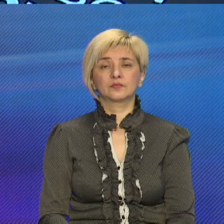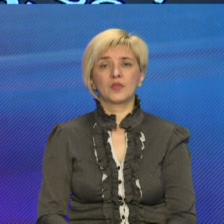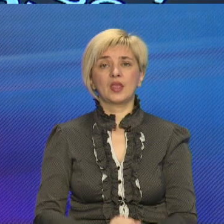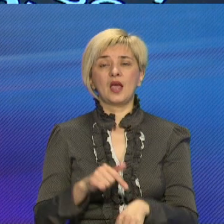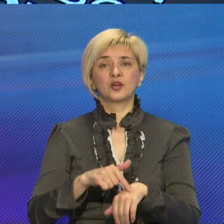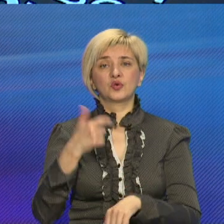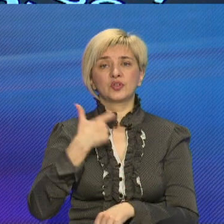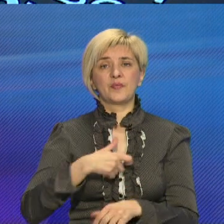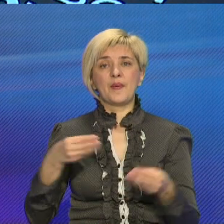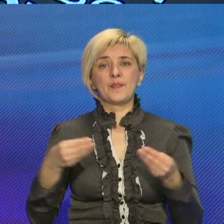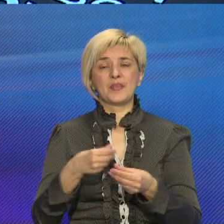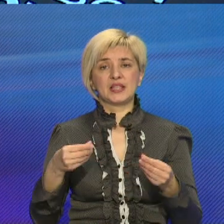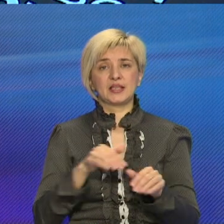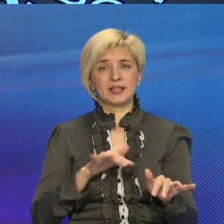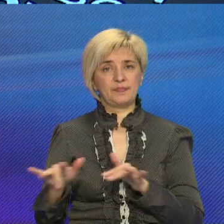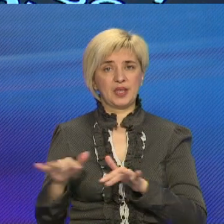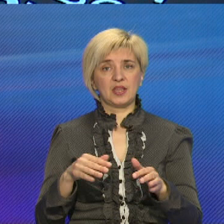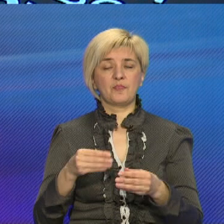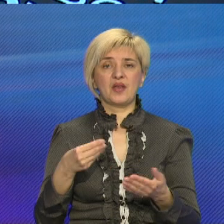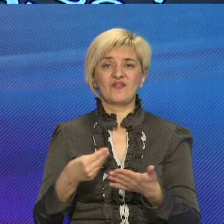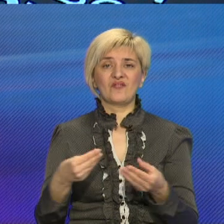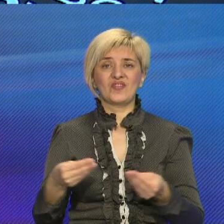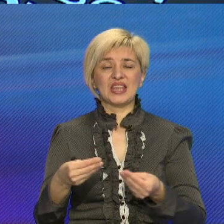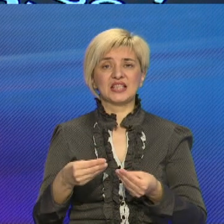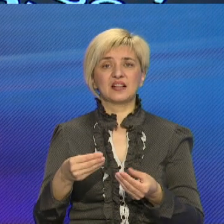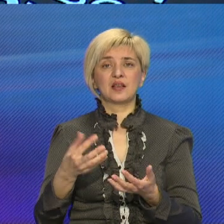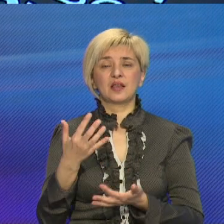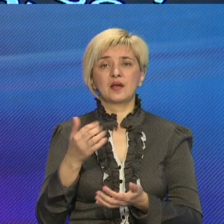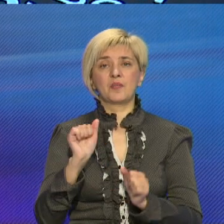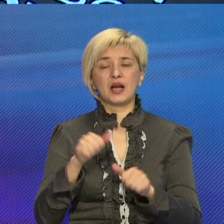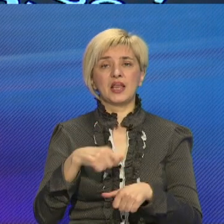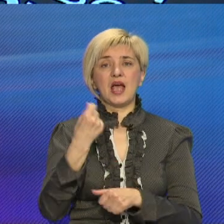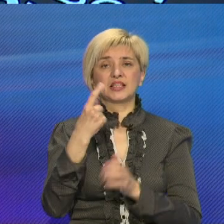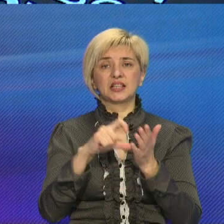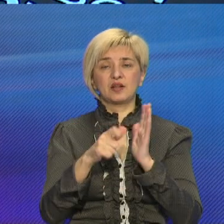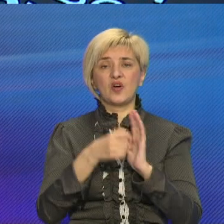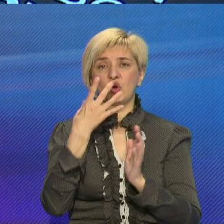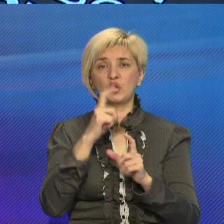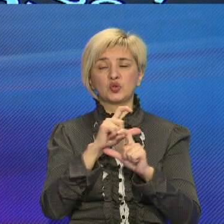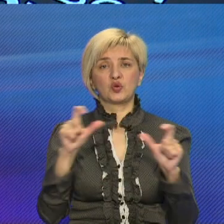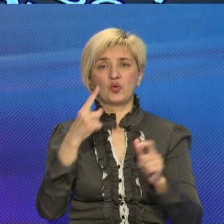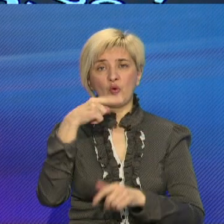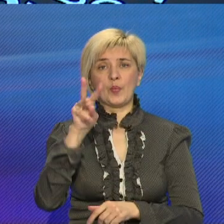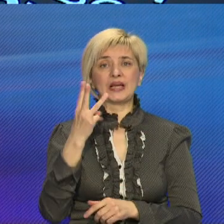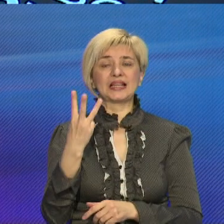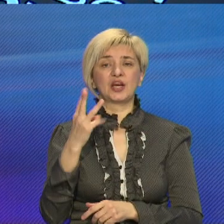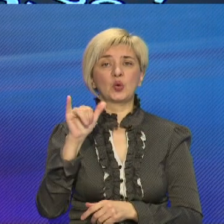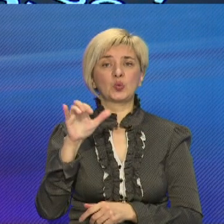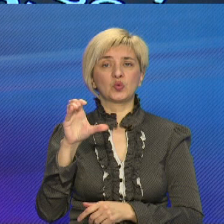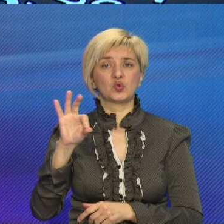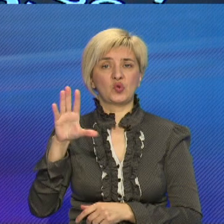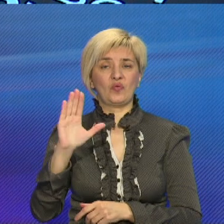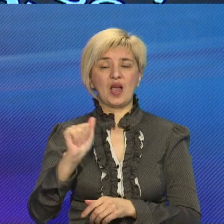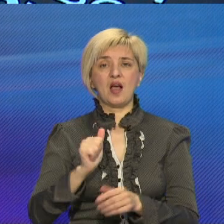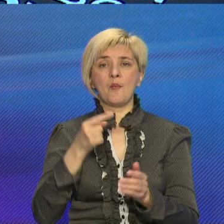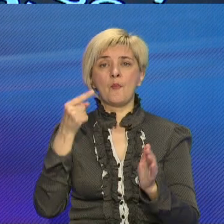Адчуть себе бизнесменами, финансистами альбо прадпрымальнікамі змаглі 11-класнікі Гродзенскай школы нумар 3 Мяусава. Пагрузіцца